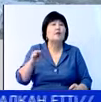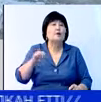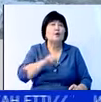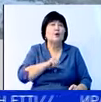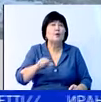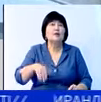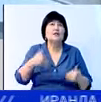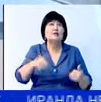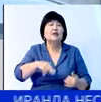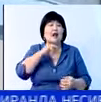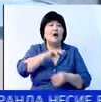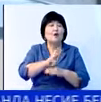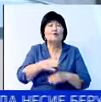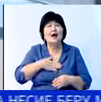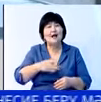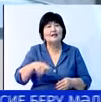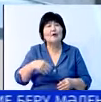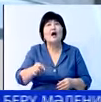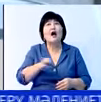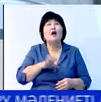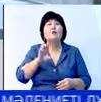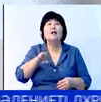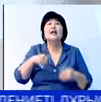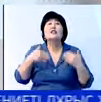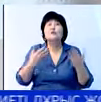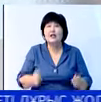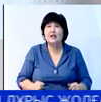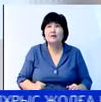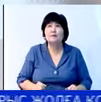өзіне білдірілген құрметке алғысын білдіріп, ақ батасын берді.